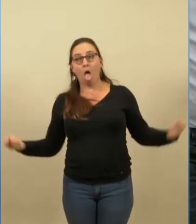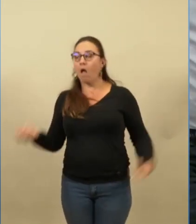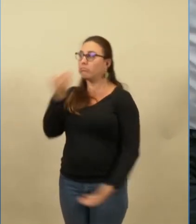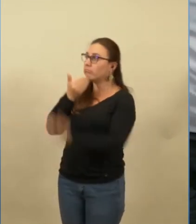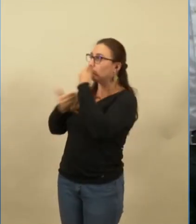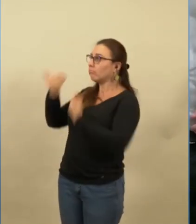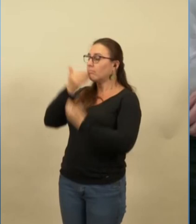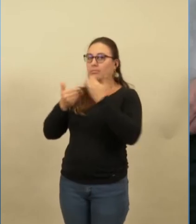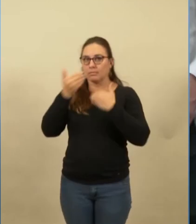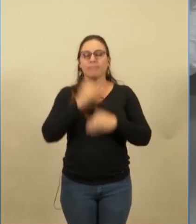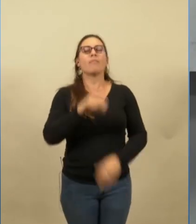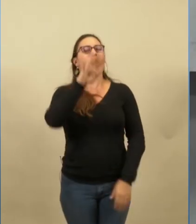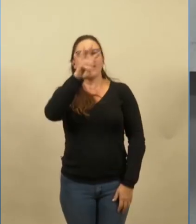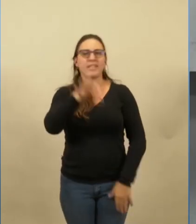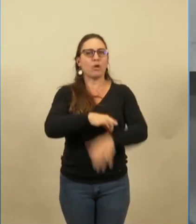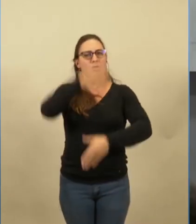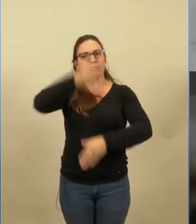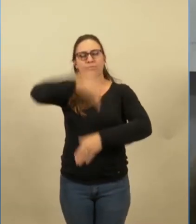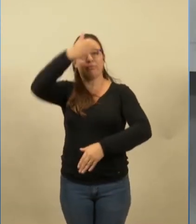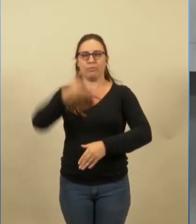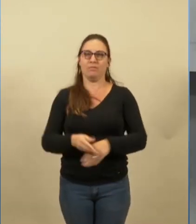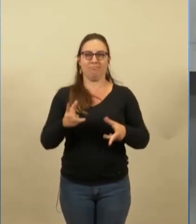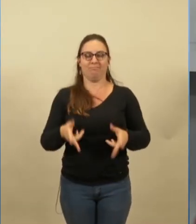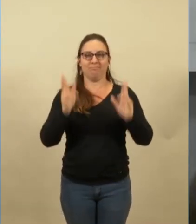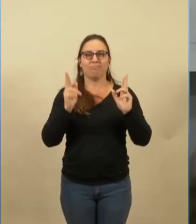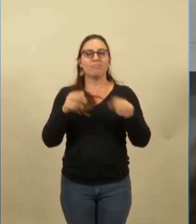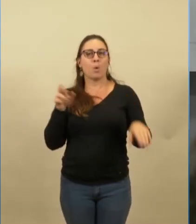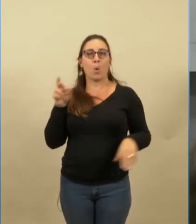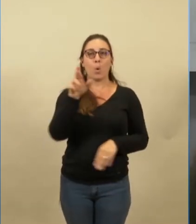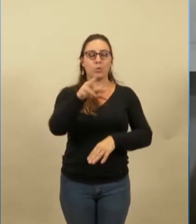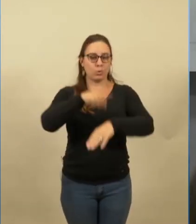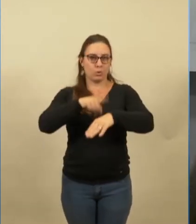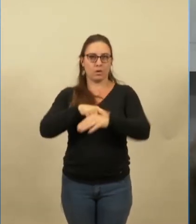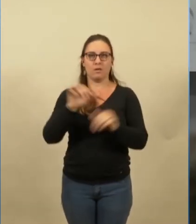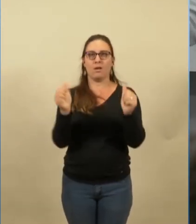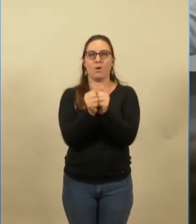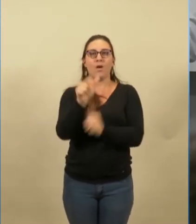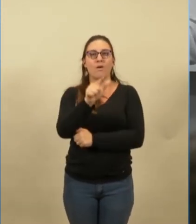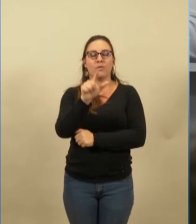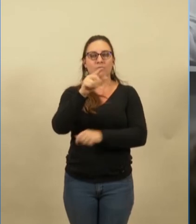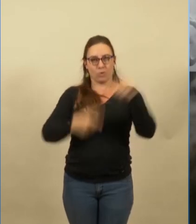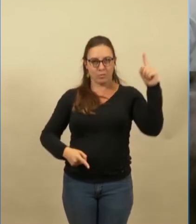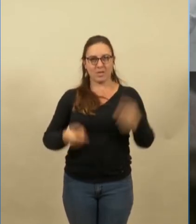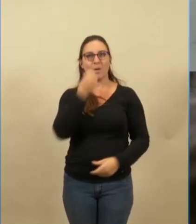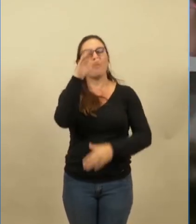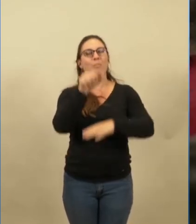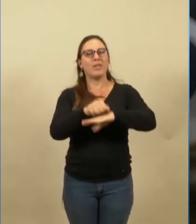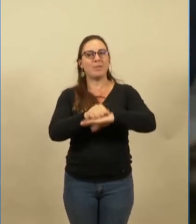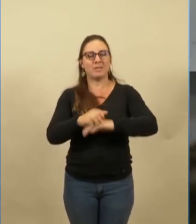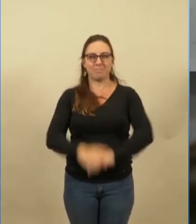allez 40 minutes c'est tranché pour 40 minutes nous reprenons à 23h30 bon appétit